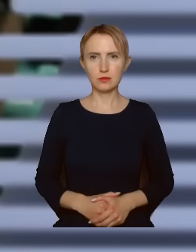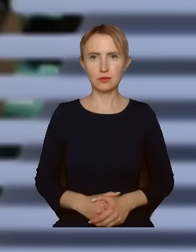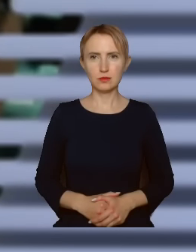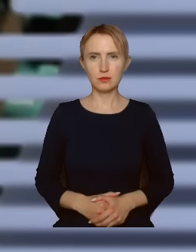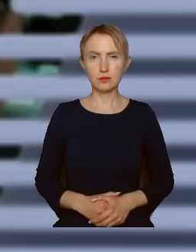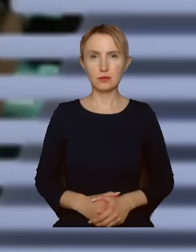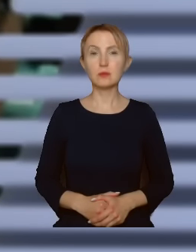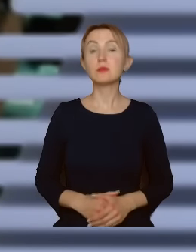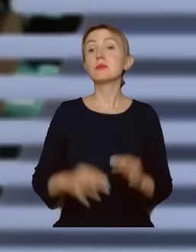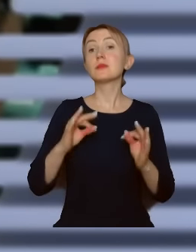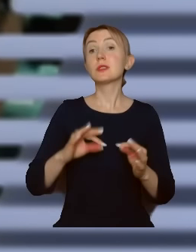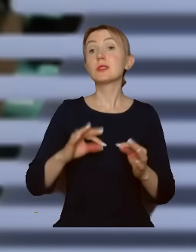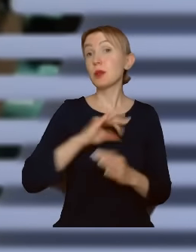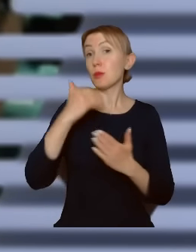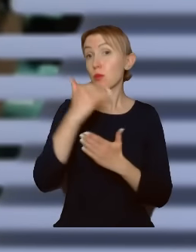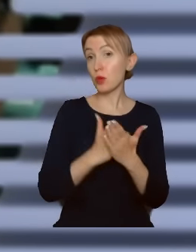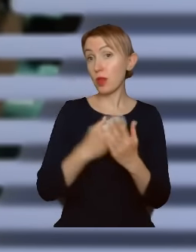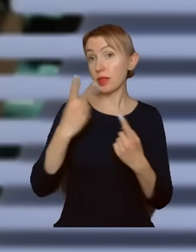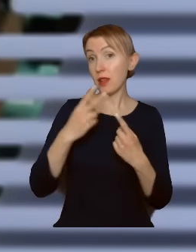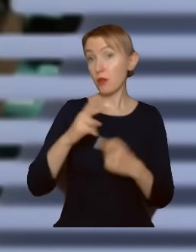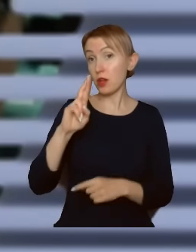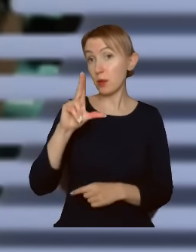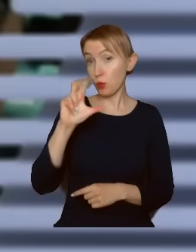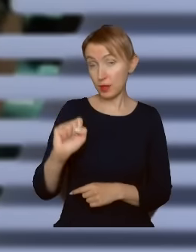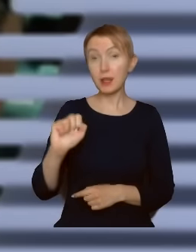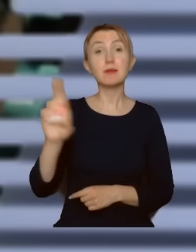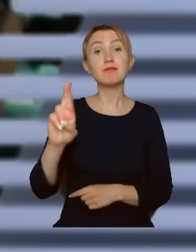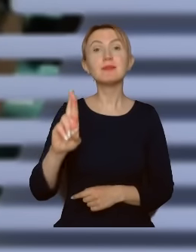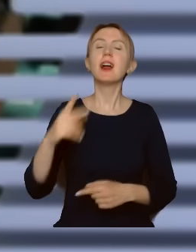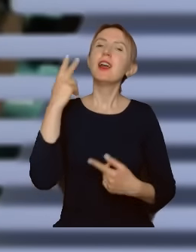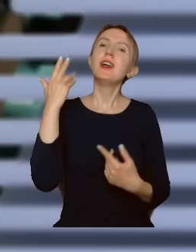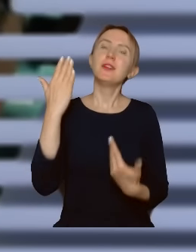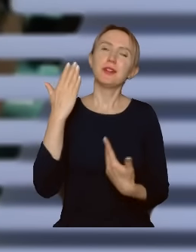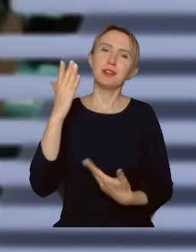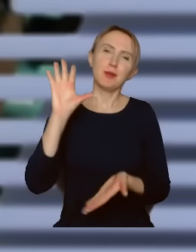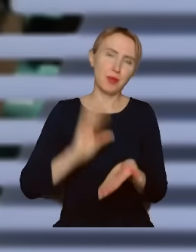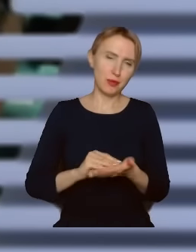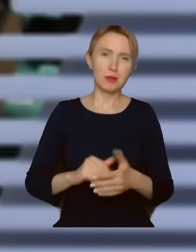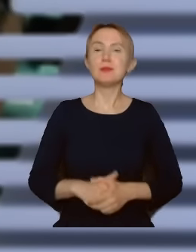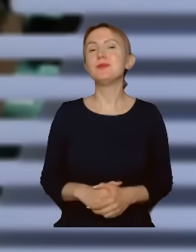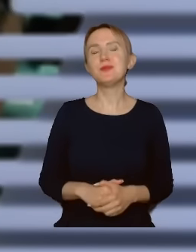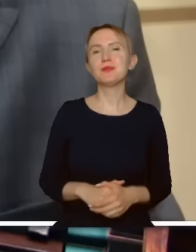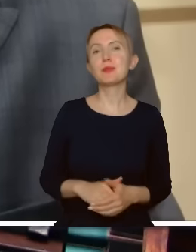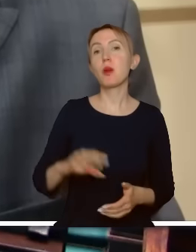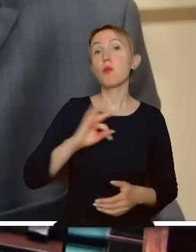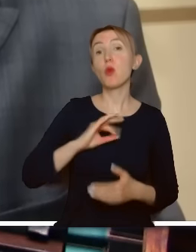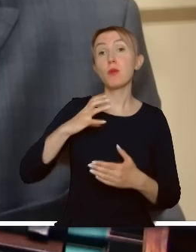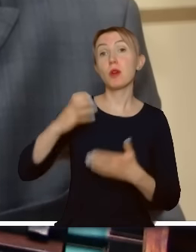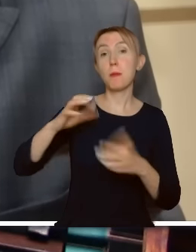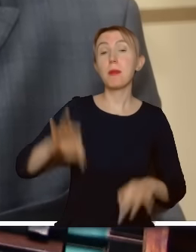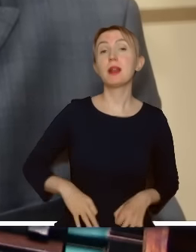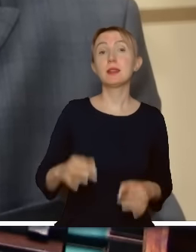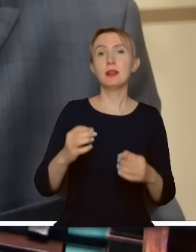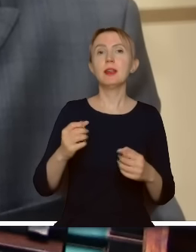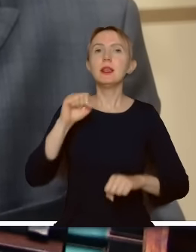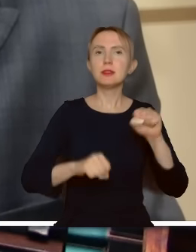trwa specjalne wydanie programu telewizji Republika Witam bardzo serdecznie raz jeszcze Katarzyna gójska teraz państwa i moim gościem jest pan sędzia Bartłomiej